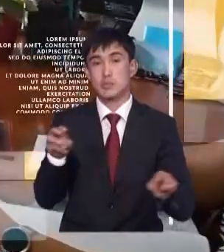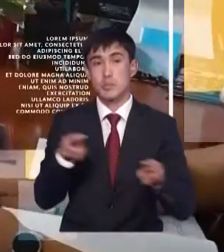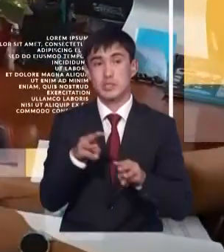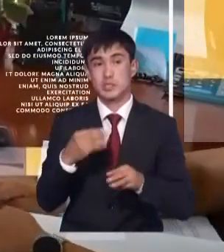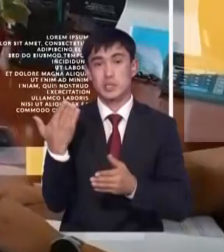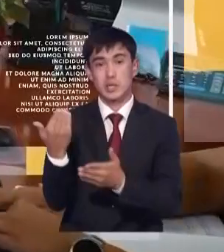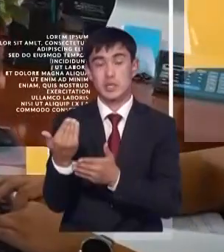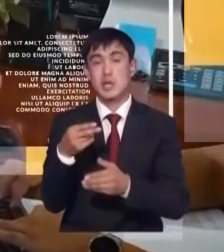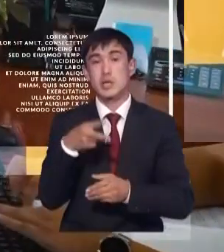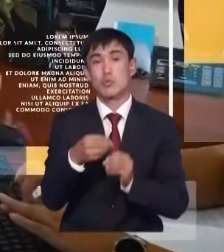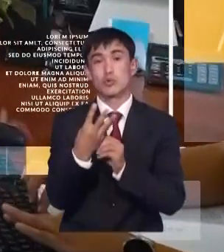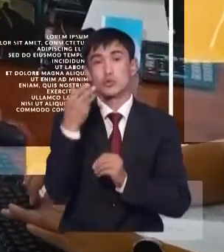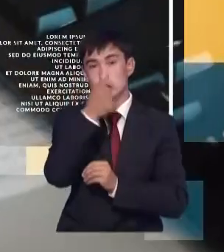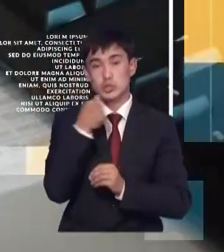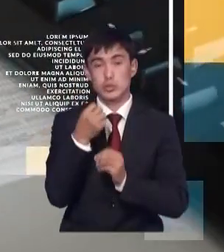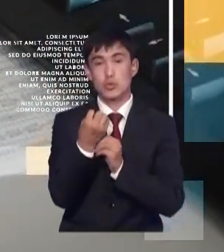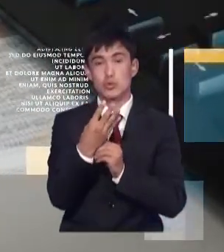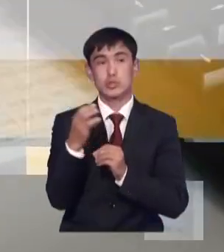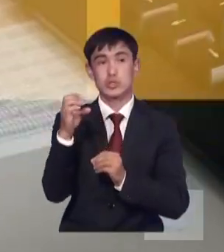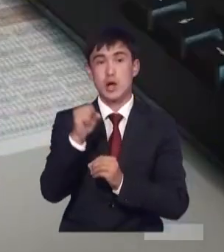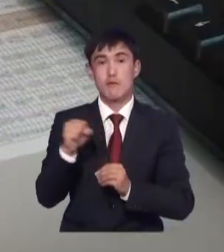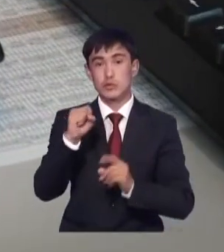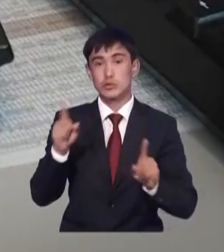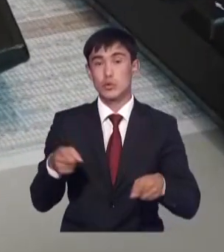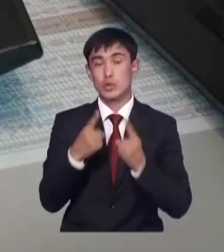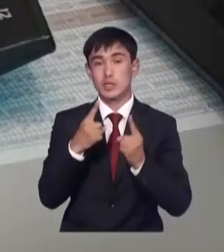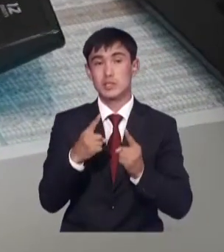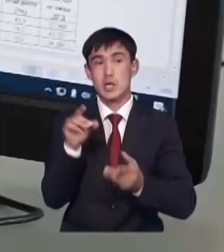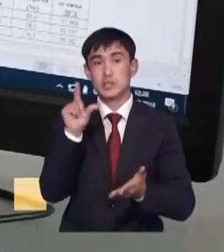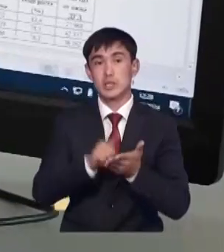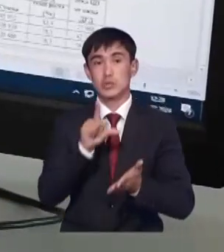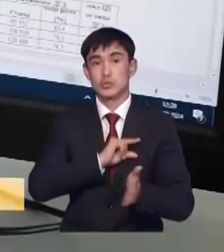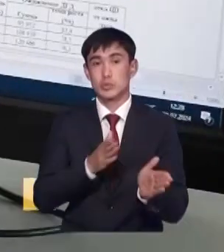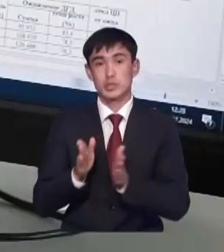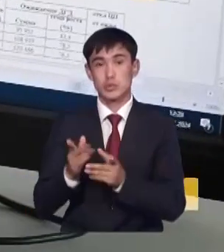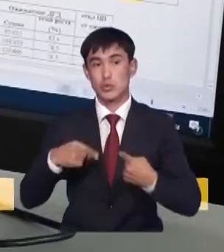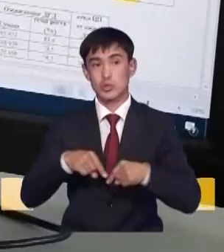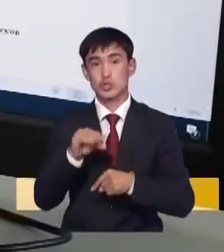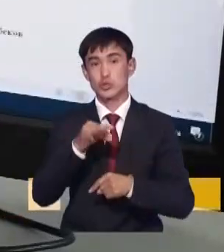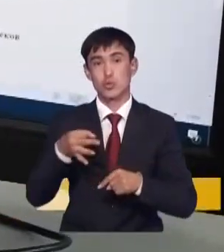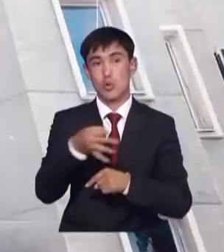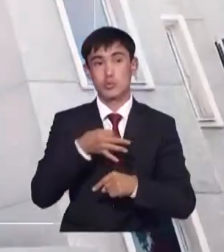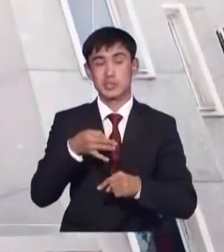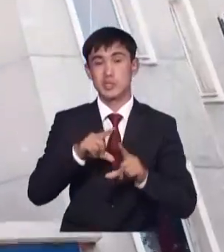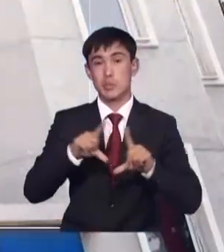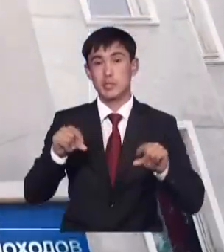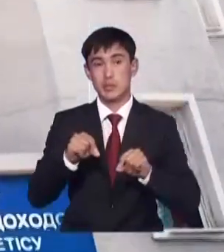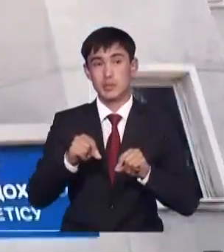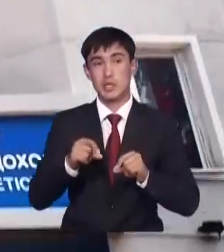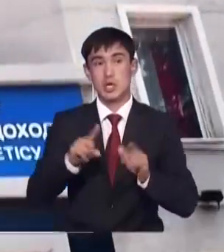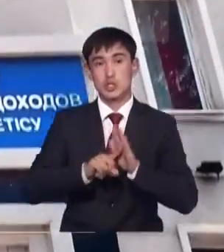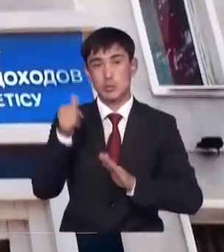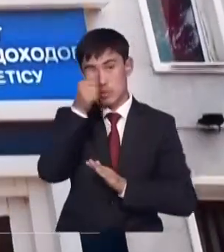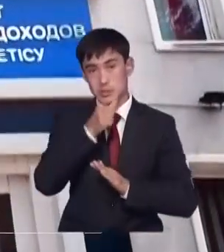министрлігіне қарайды. 2014 жылдың 14 тамызында құрылған салық түсімін реттейтін органның Жетісу облысындағы департаменті жыл